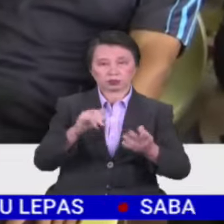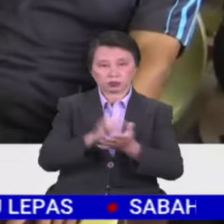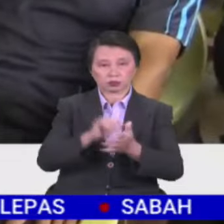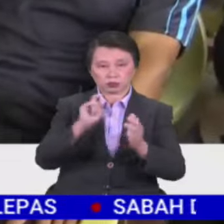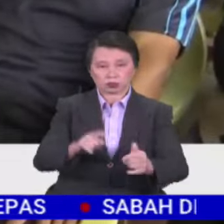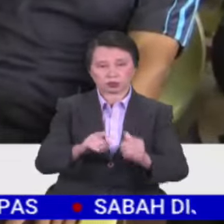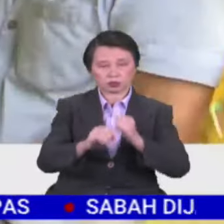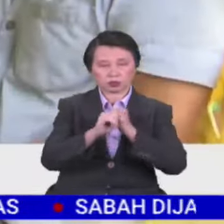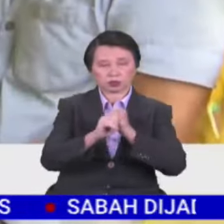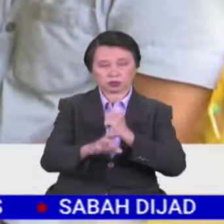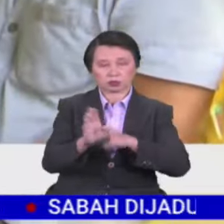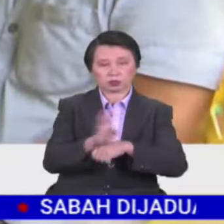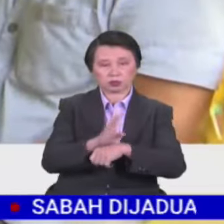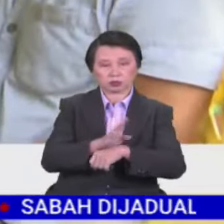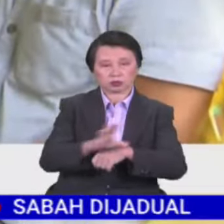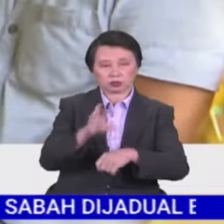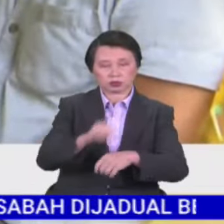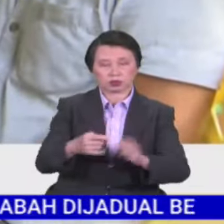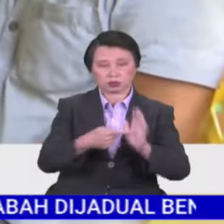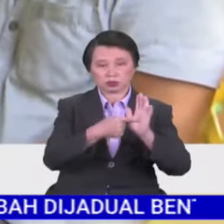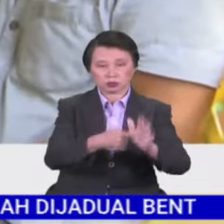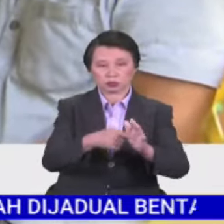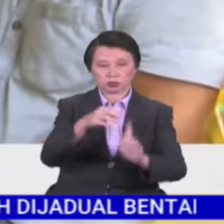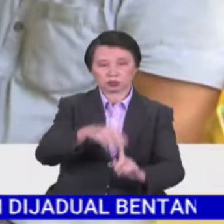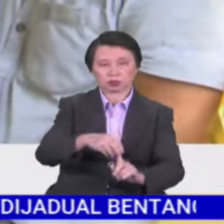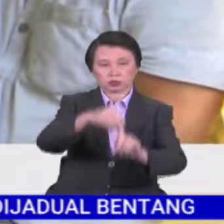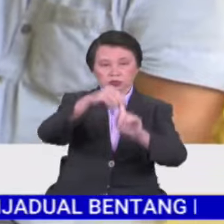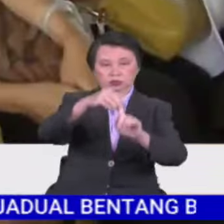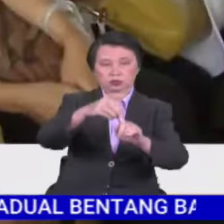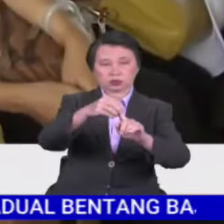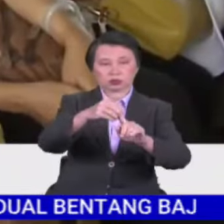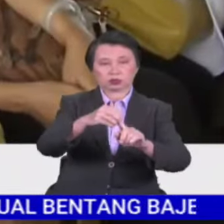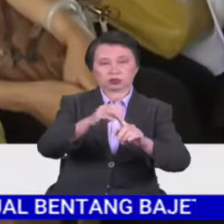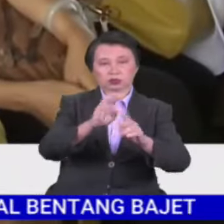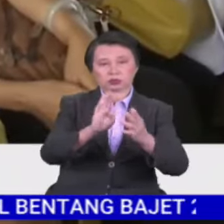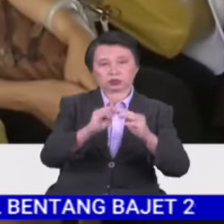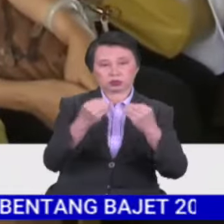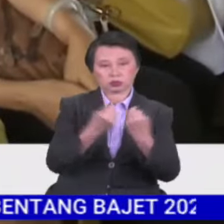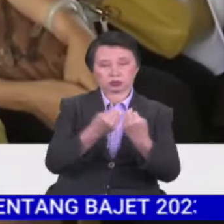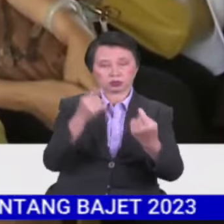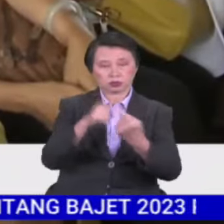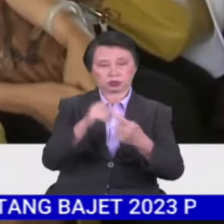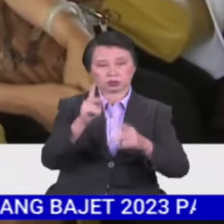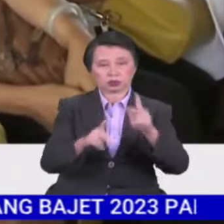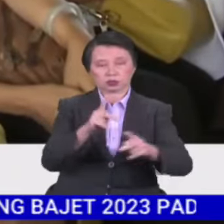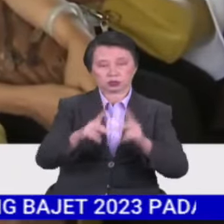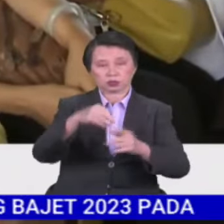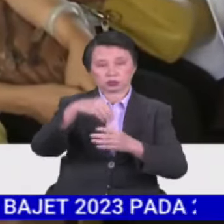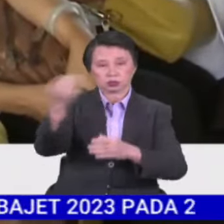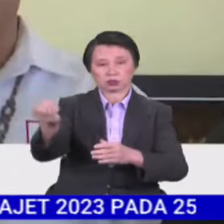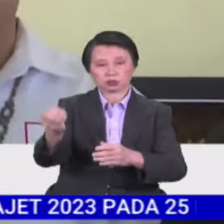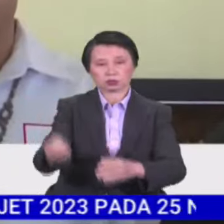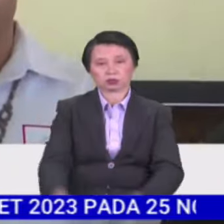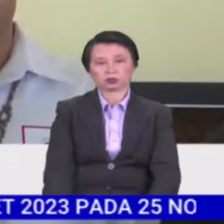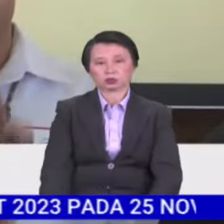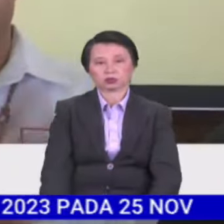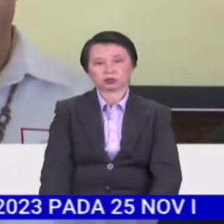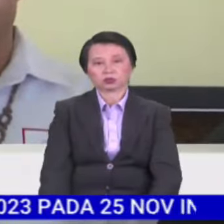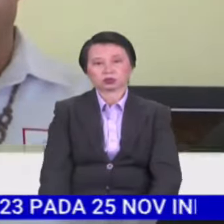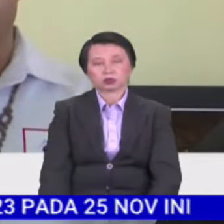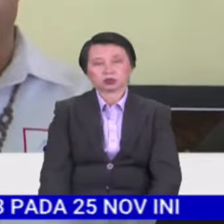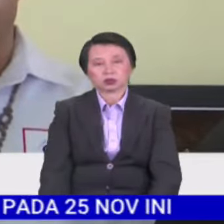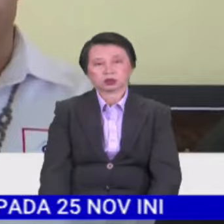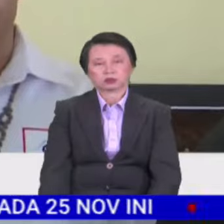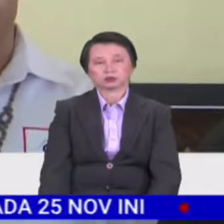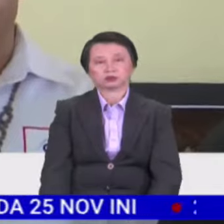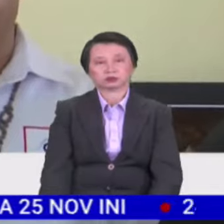boleh dikomersilkan di samping mempamerkan keunikan budaya masyarakat kepada pelancong asing. I really think we can